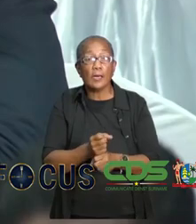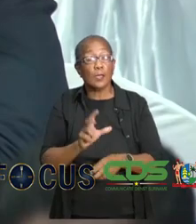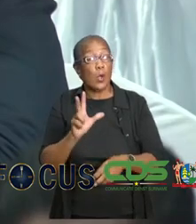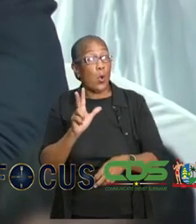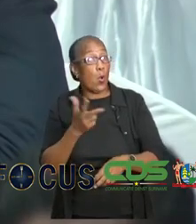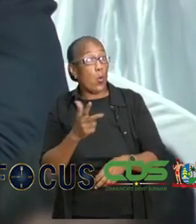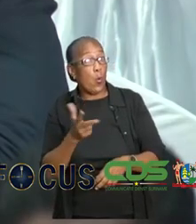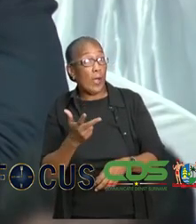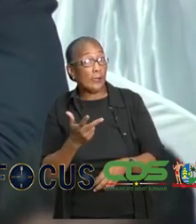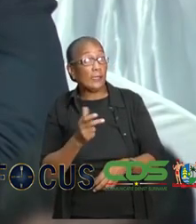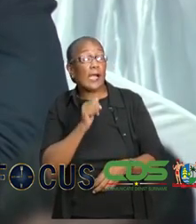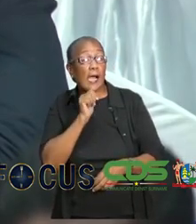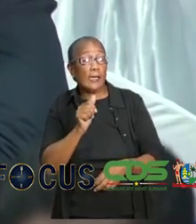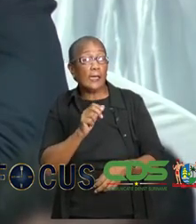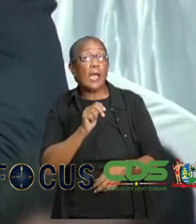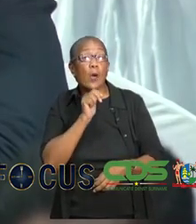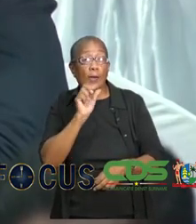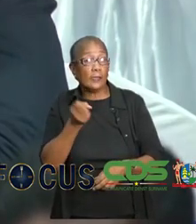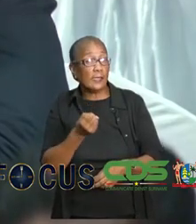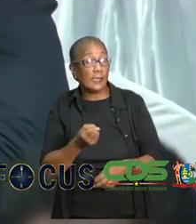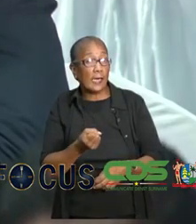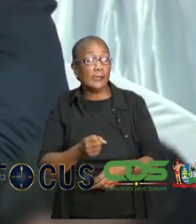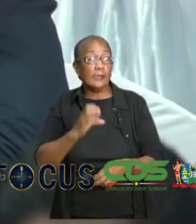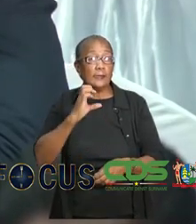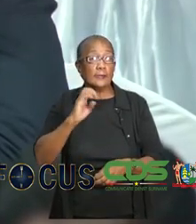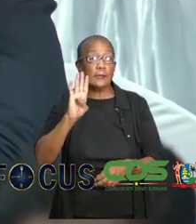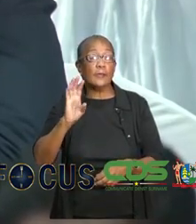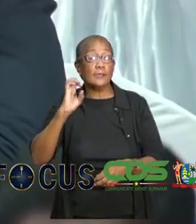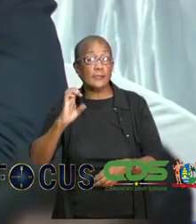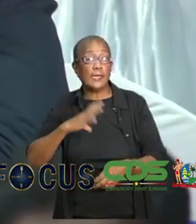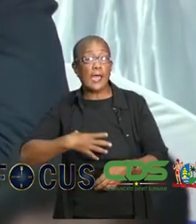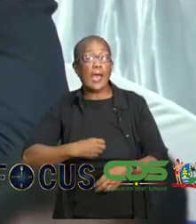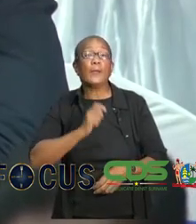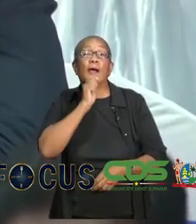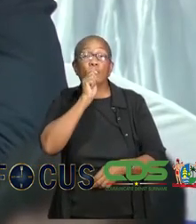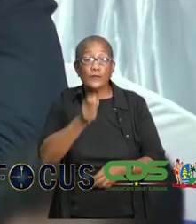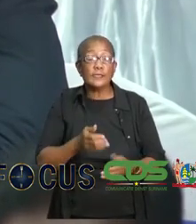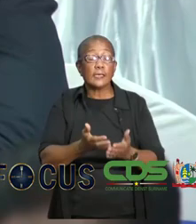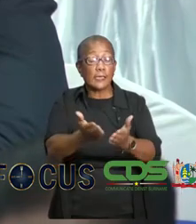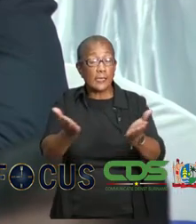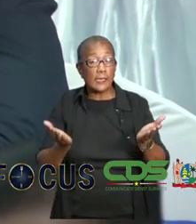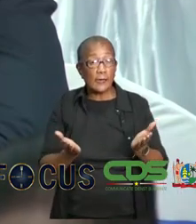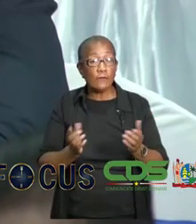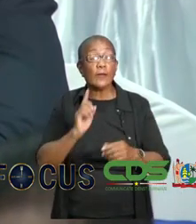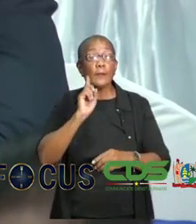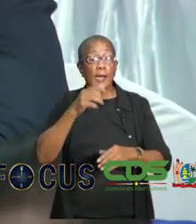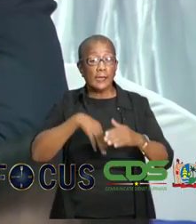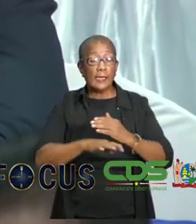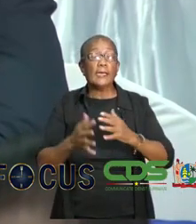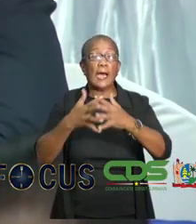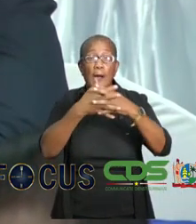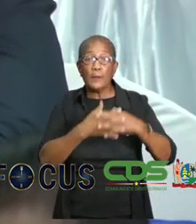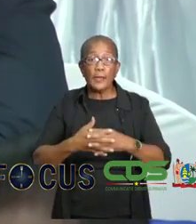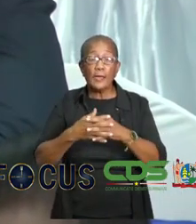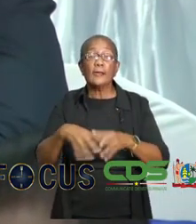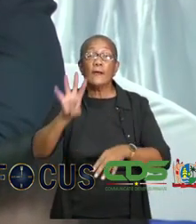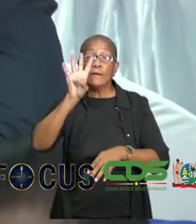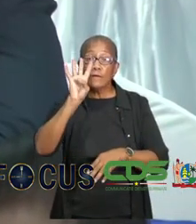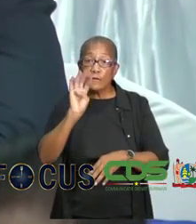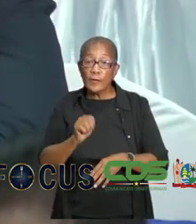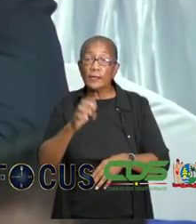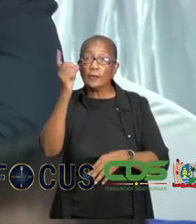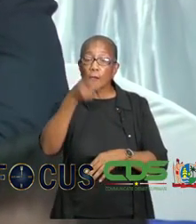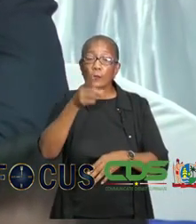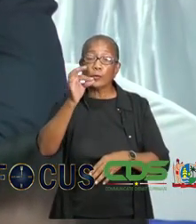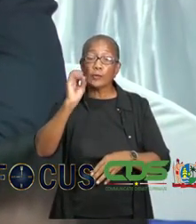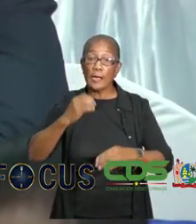zaken wel of niet kunnen. De CDC heeft inderdaad adviezen gegeven, maar u moet niet vergeten dat in Amerika reeds 40% van de mensen